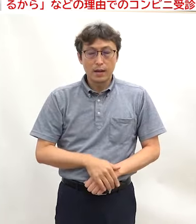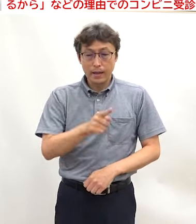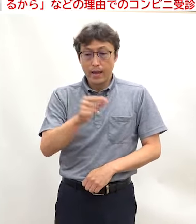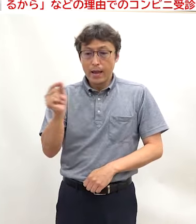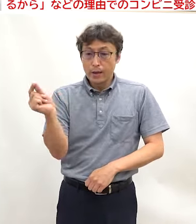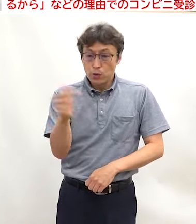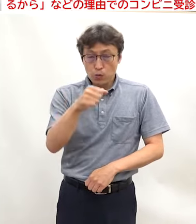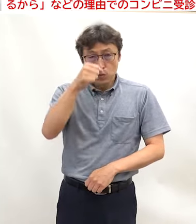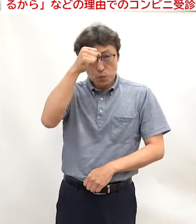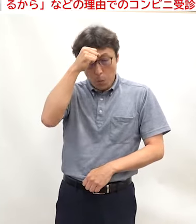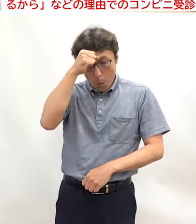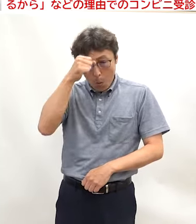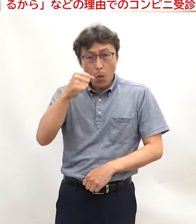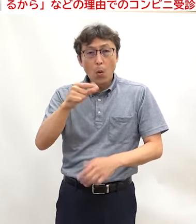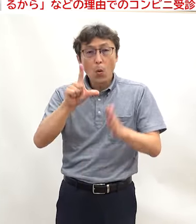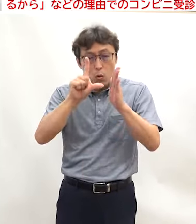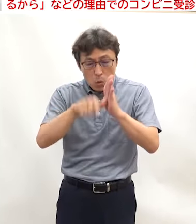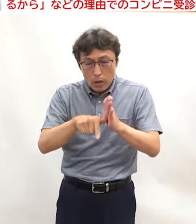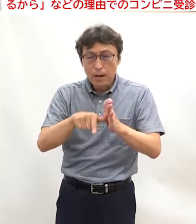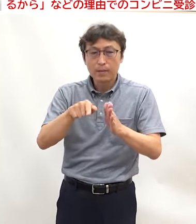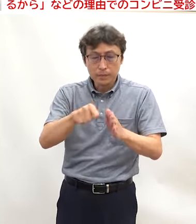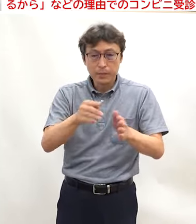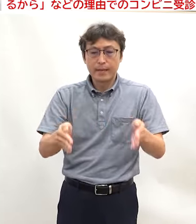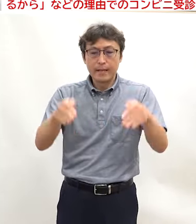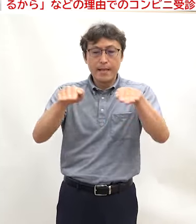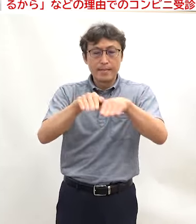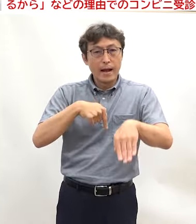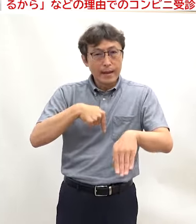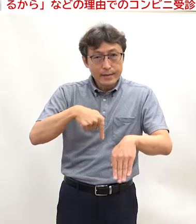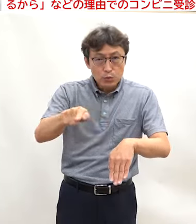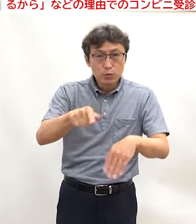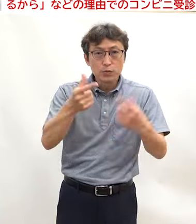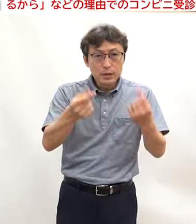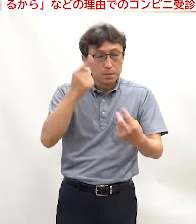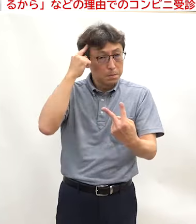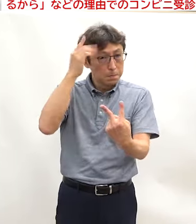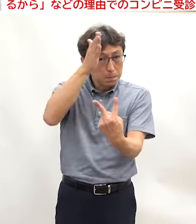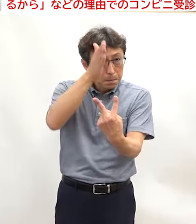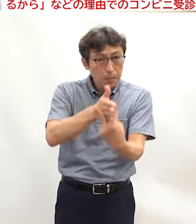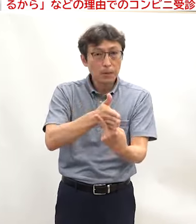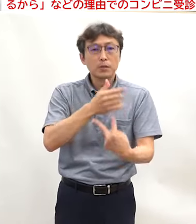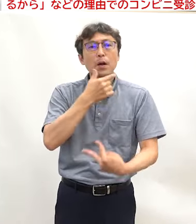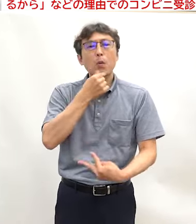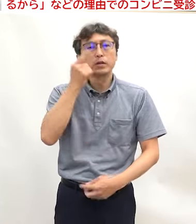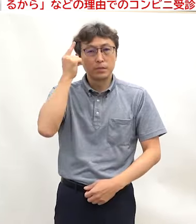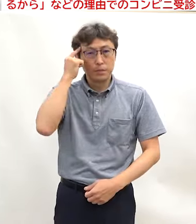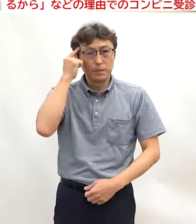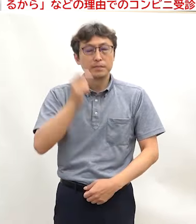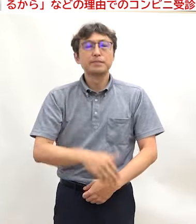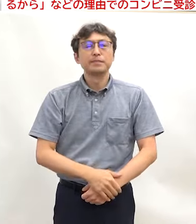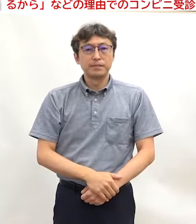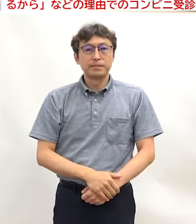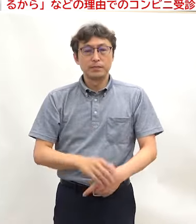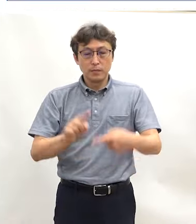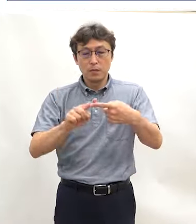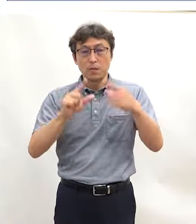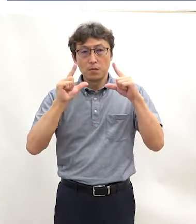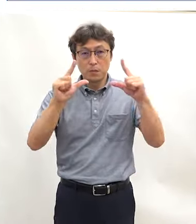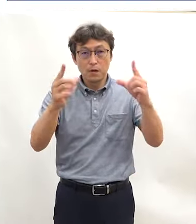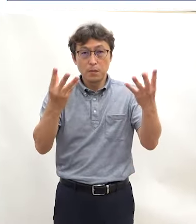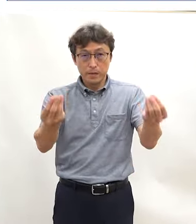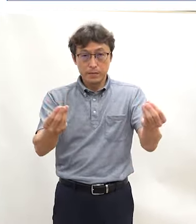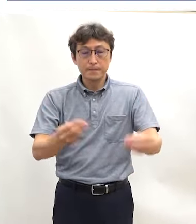日のですね、体制をご利用いただきたいというふうに思っております。1点目は以上であります。